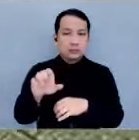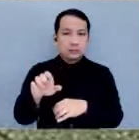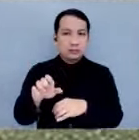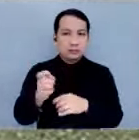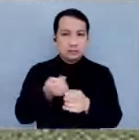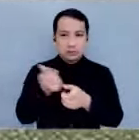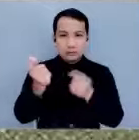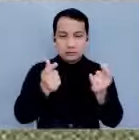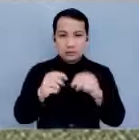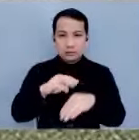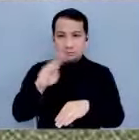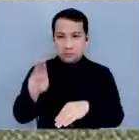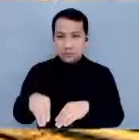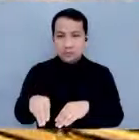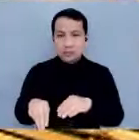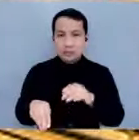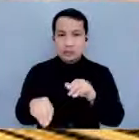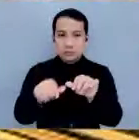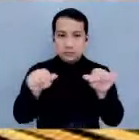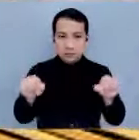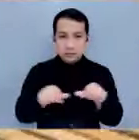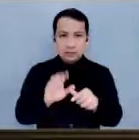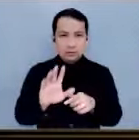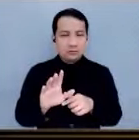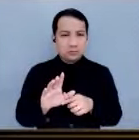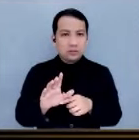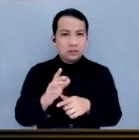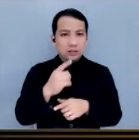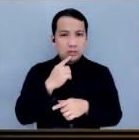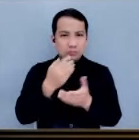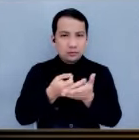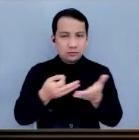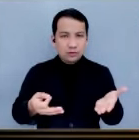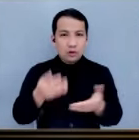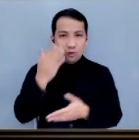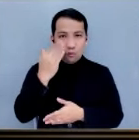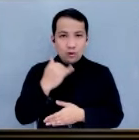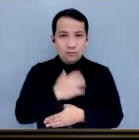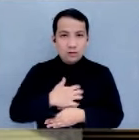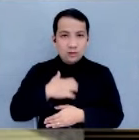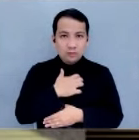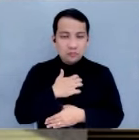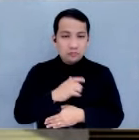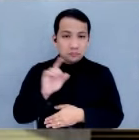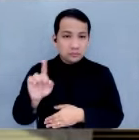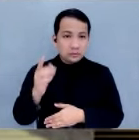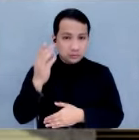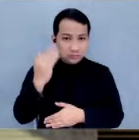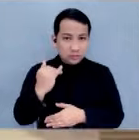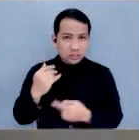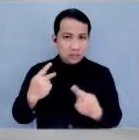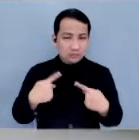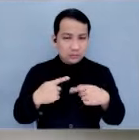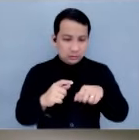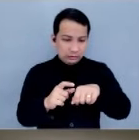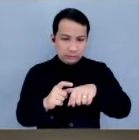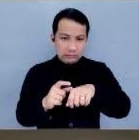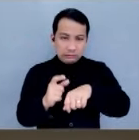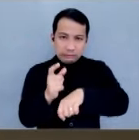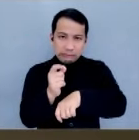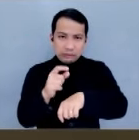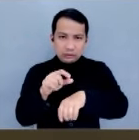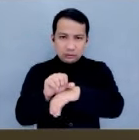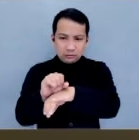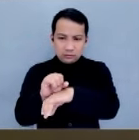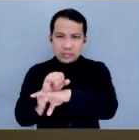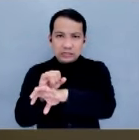Manila International Airport Authority ang mga ratan furniture kasunod ng mga reklamo ng ilang pasahero na nakagat sila ng surot. Kumalat din ang mga